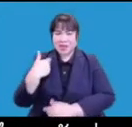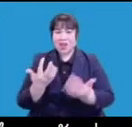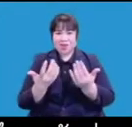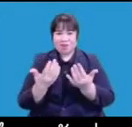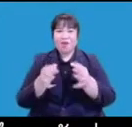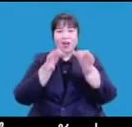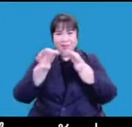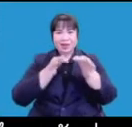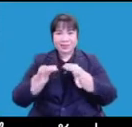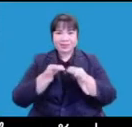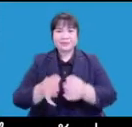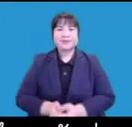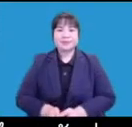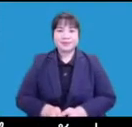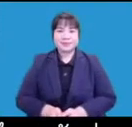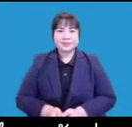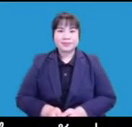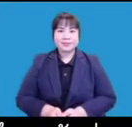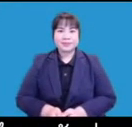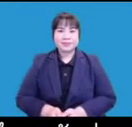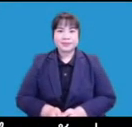ะขออนุญาตชี้แจงตรงนี้ต่อครับ